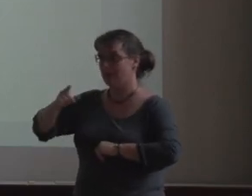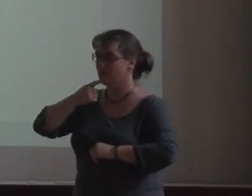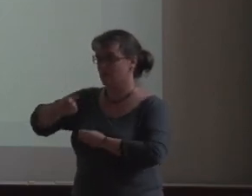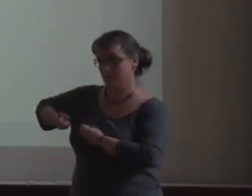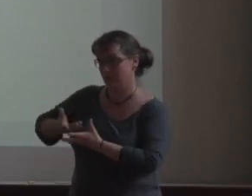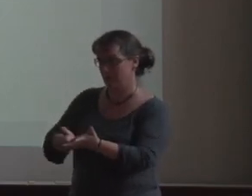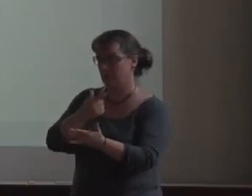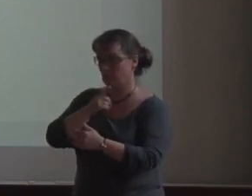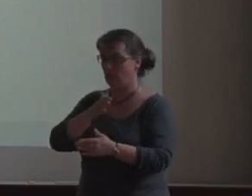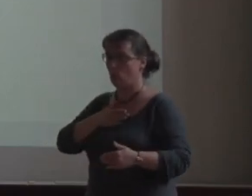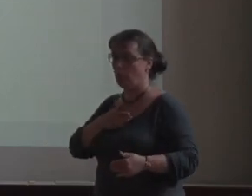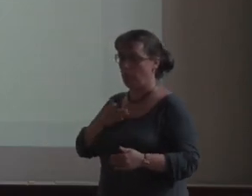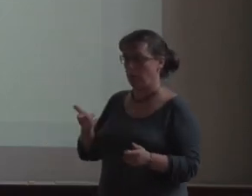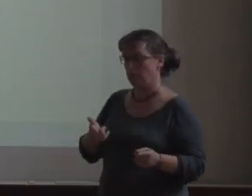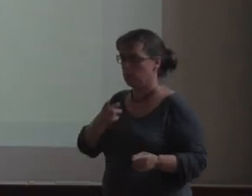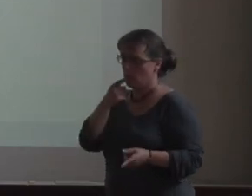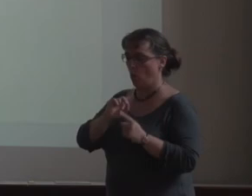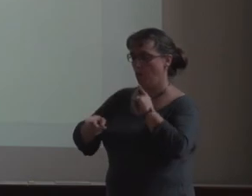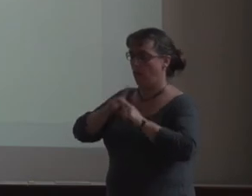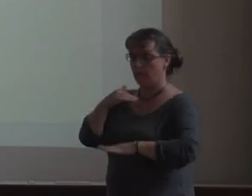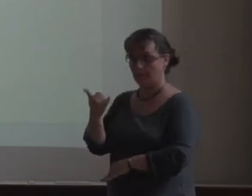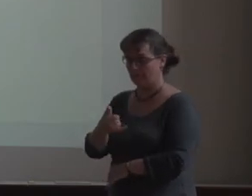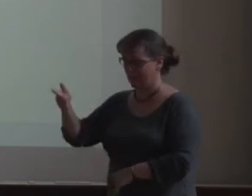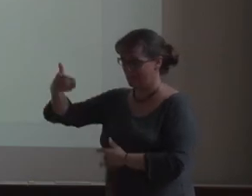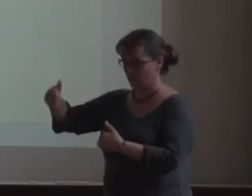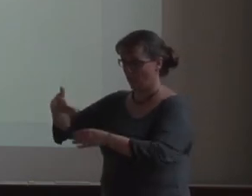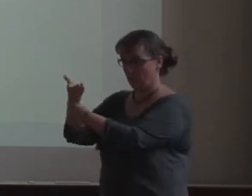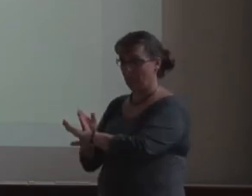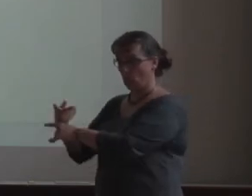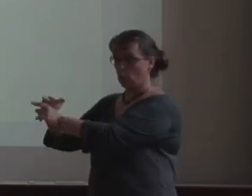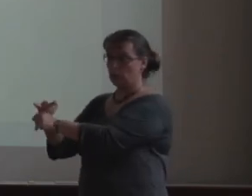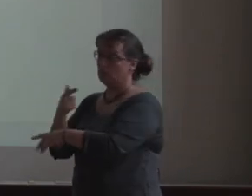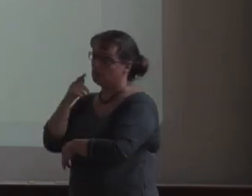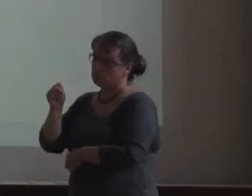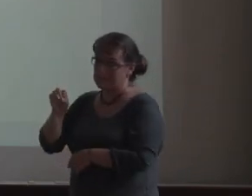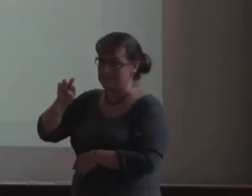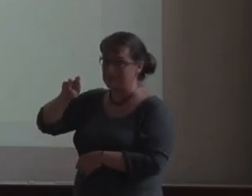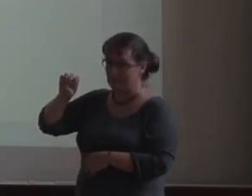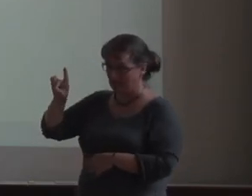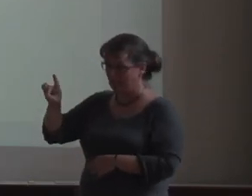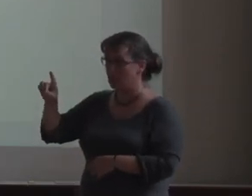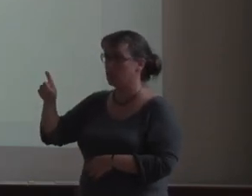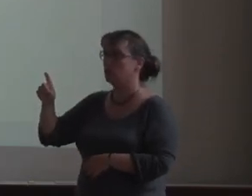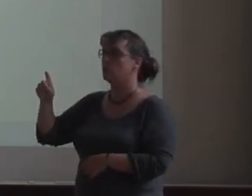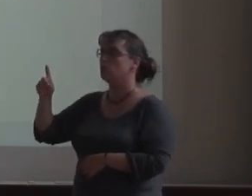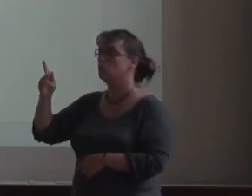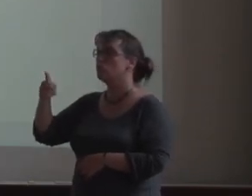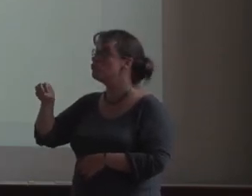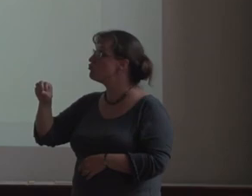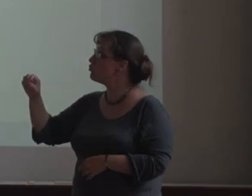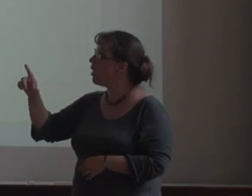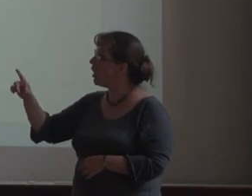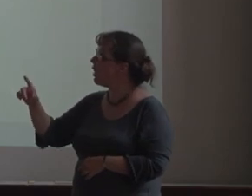le faire nous-mêmes. Donc il y a un exécuteur, donc c'est un thread pool, et donc c'est Async IO qui va